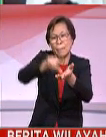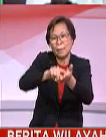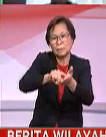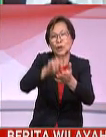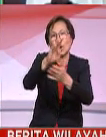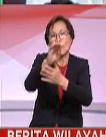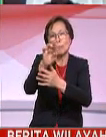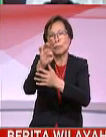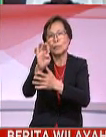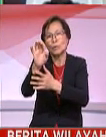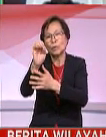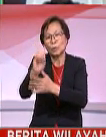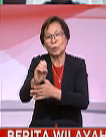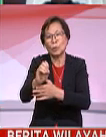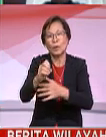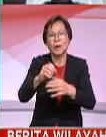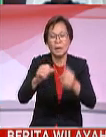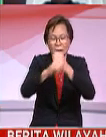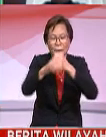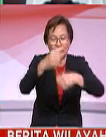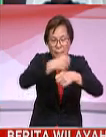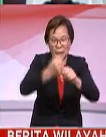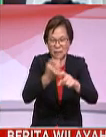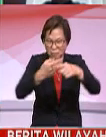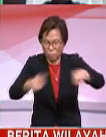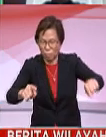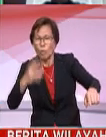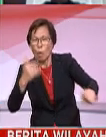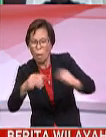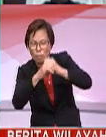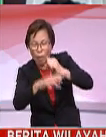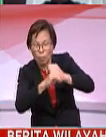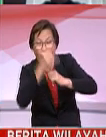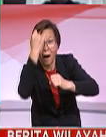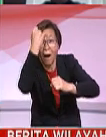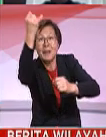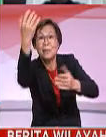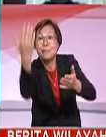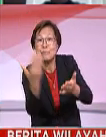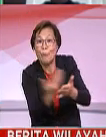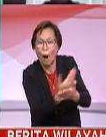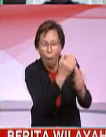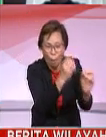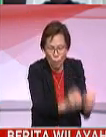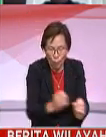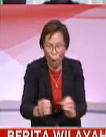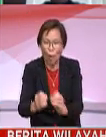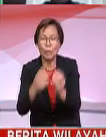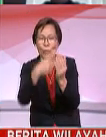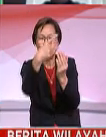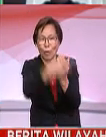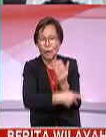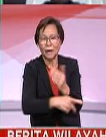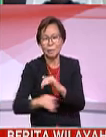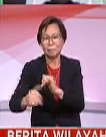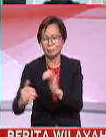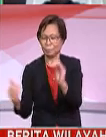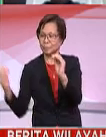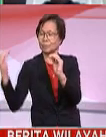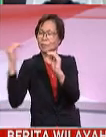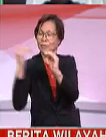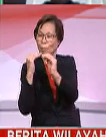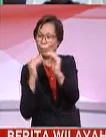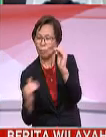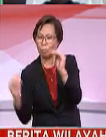Bhd. Kempen Meet Differently bertujuan mempromosikan idea-idea baru dalam penganjuran acara selaras dengan prosedur